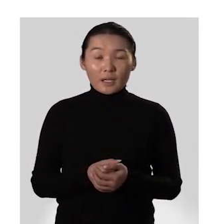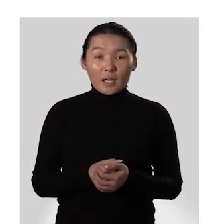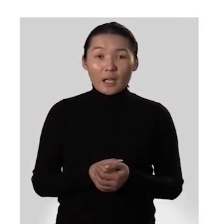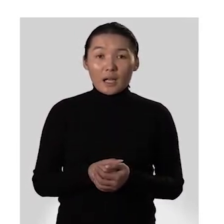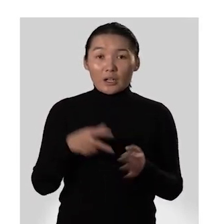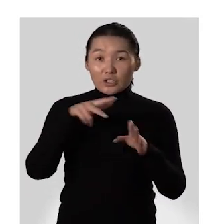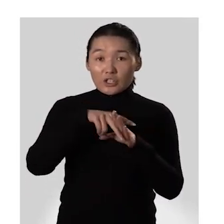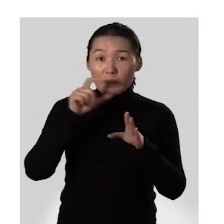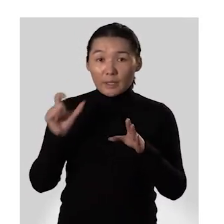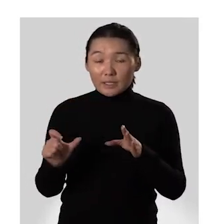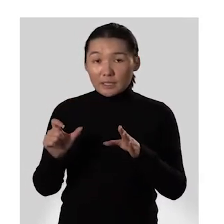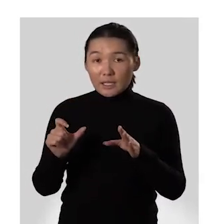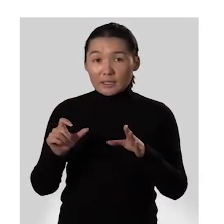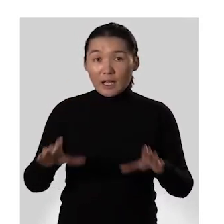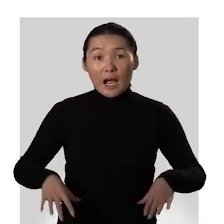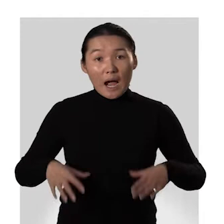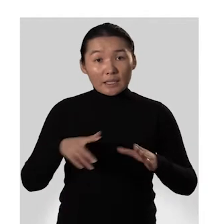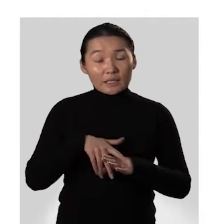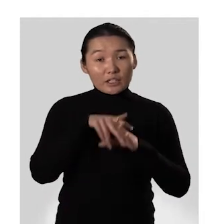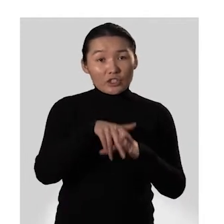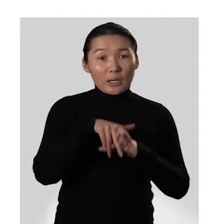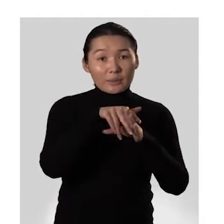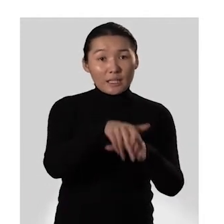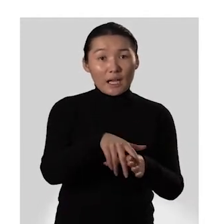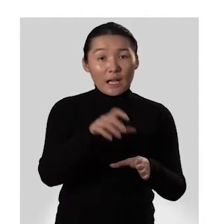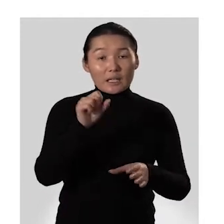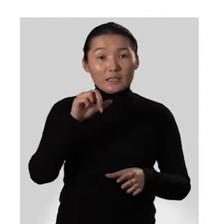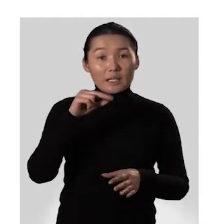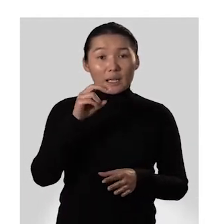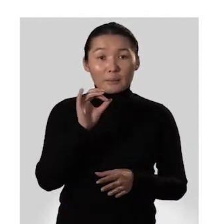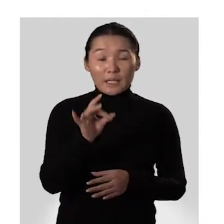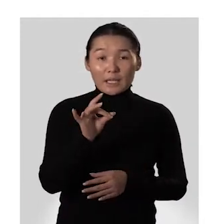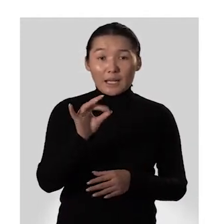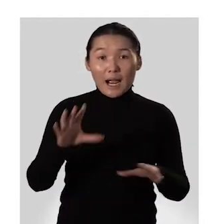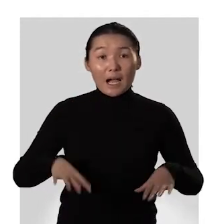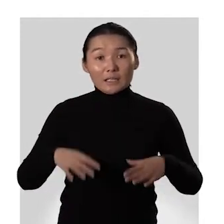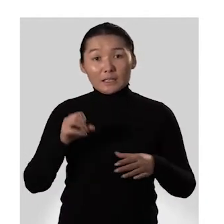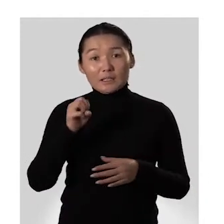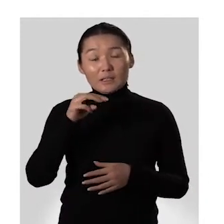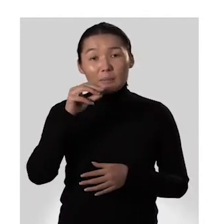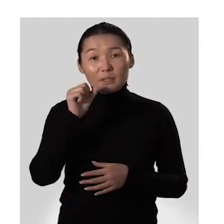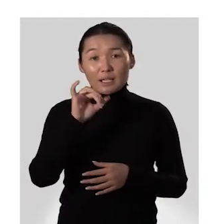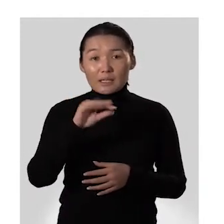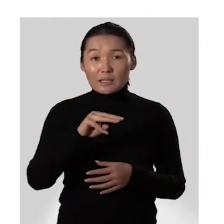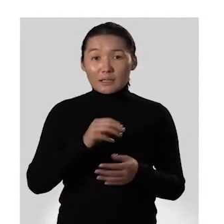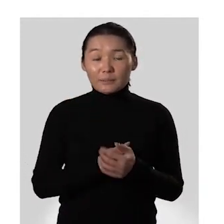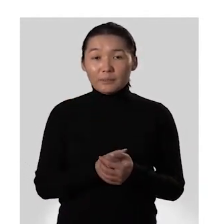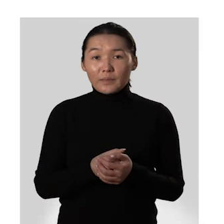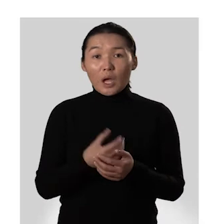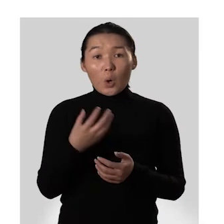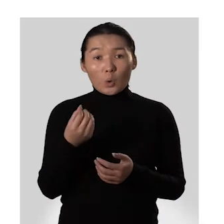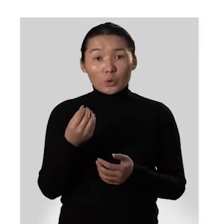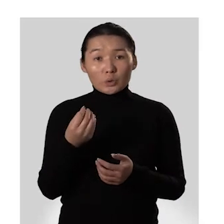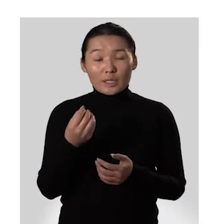Чабендес минип атты чапса, саяпкер атты таптайт. Ошондой эле атты